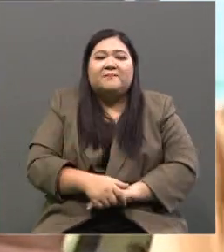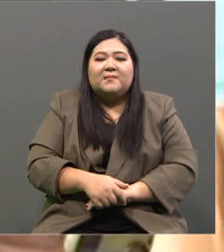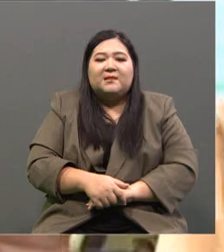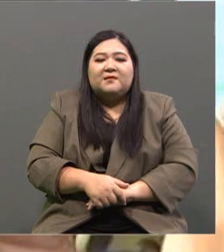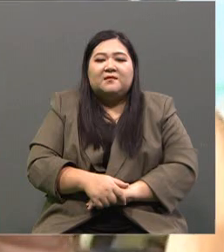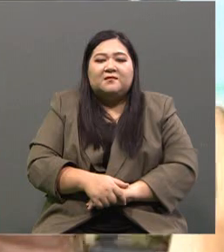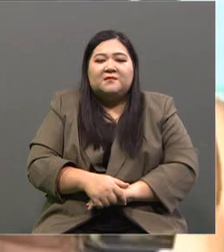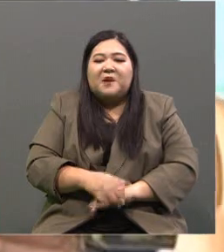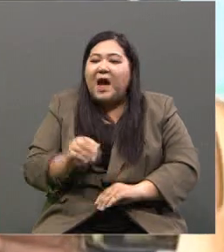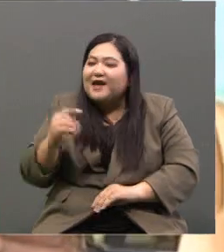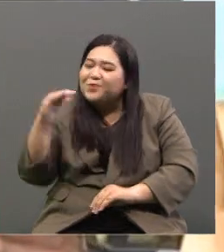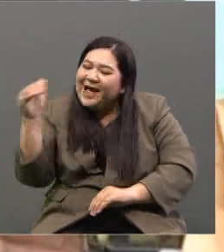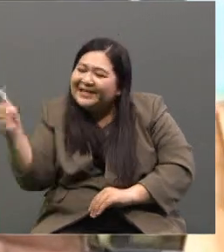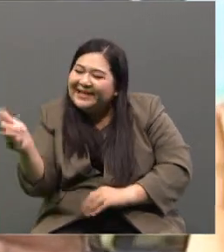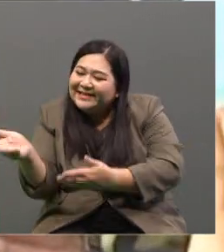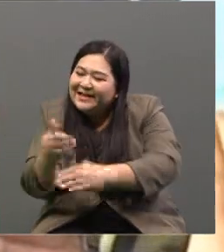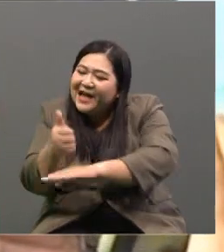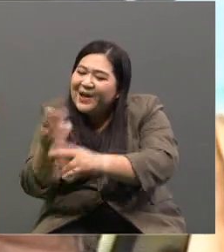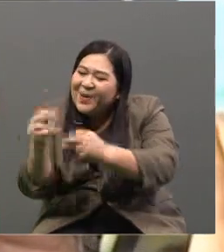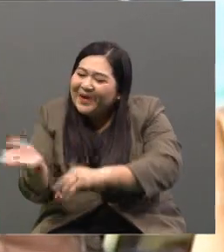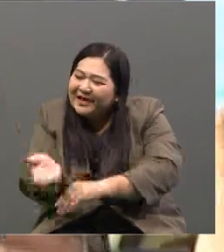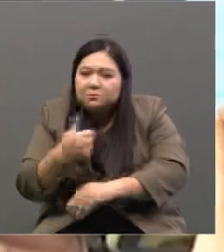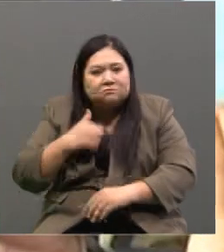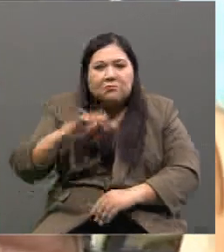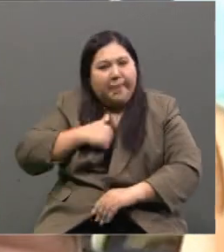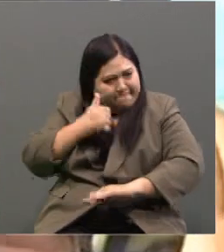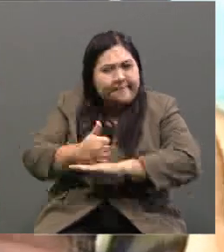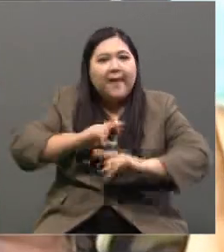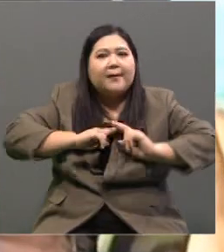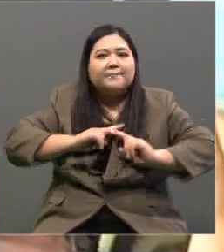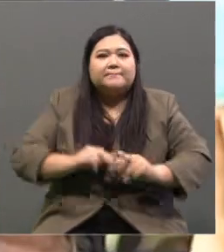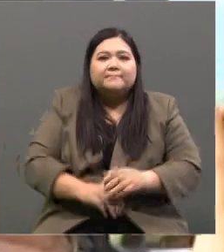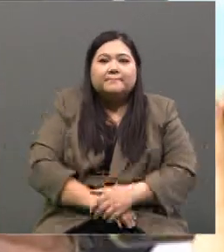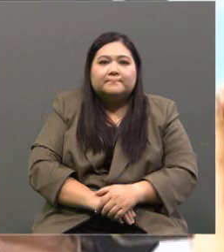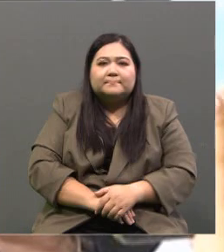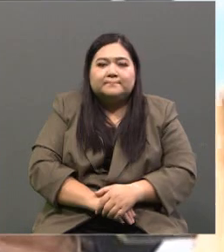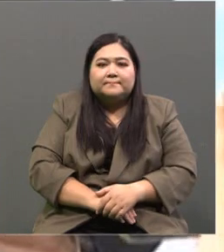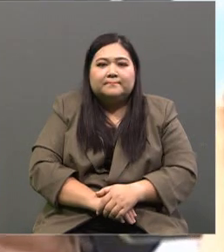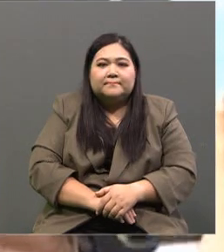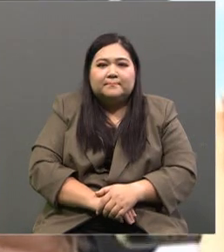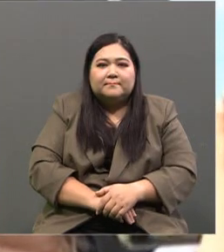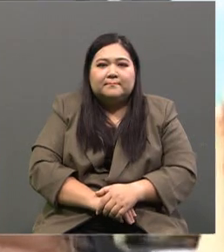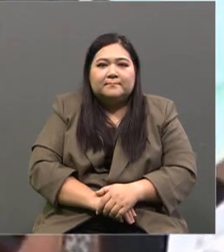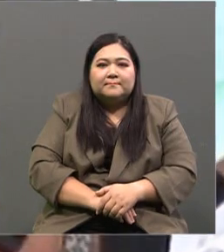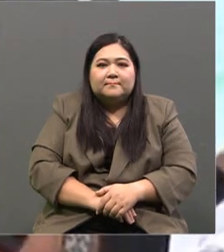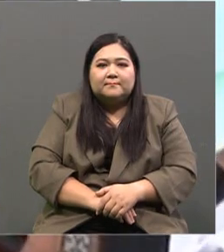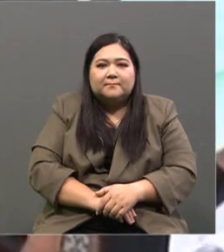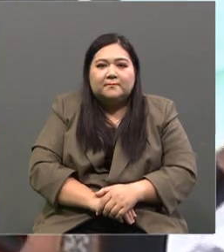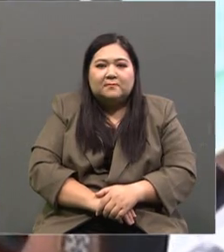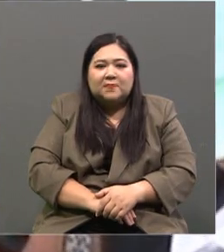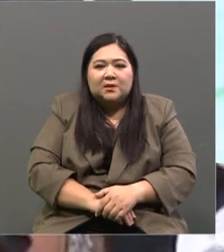ไม่หลีกทางให้คนอื่นเป็นนายกรัฐมนตรีแทนไปฟังเสียงนี้คุณอนุทินครับ เราอย่า